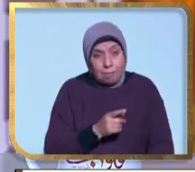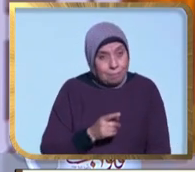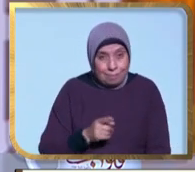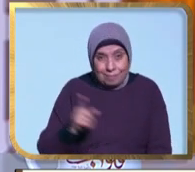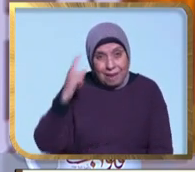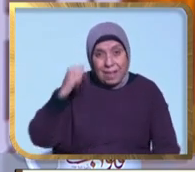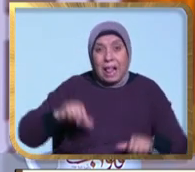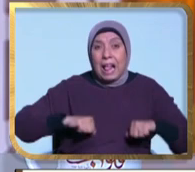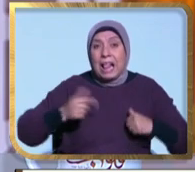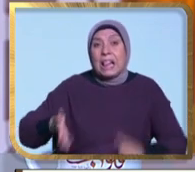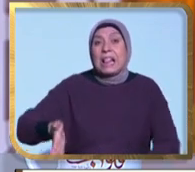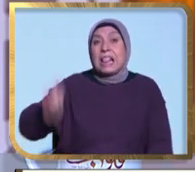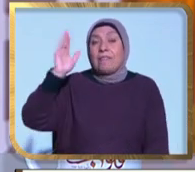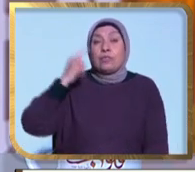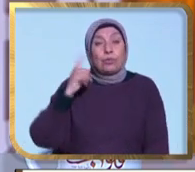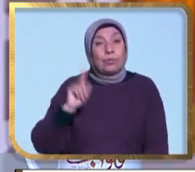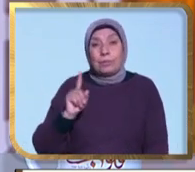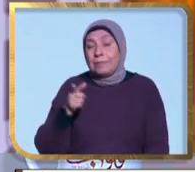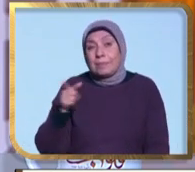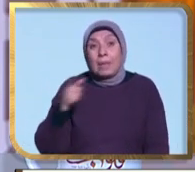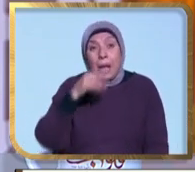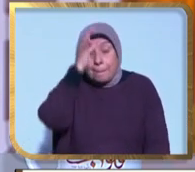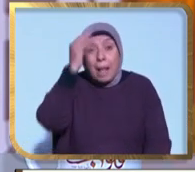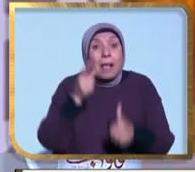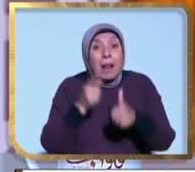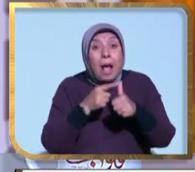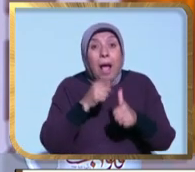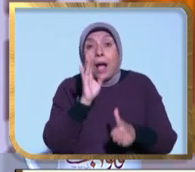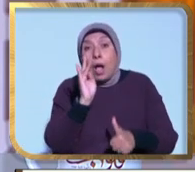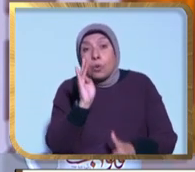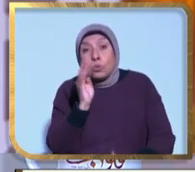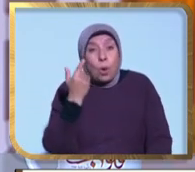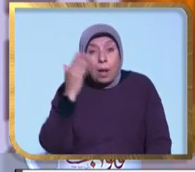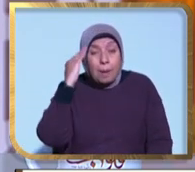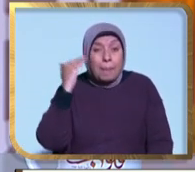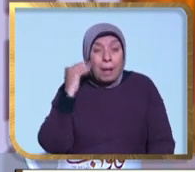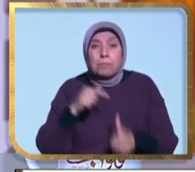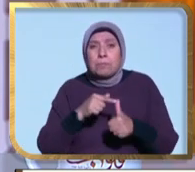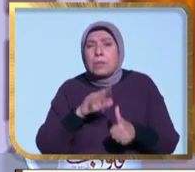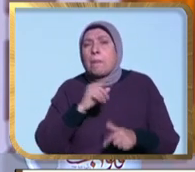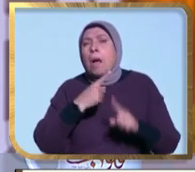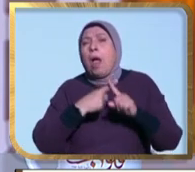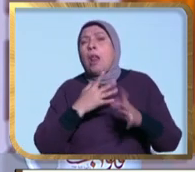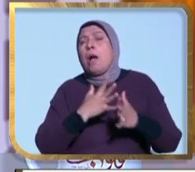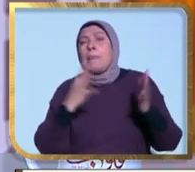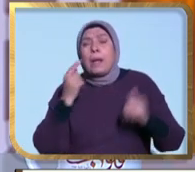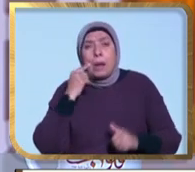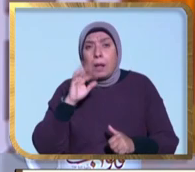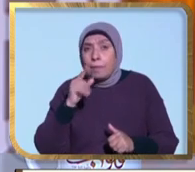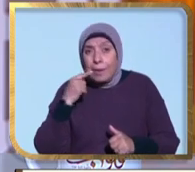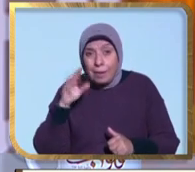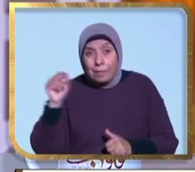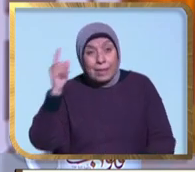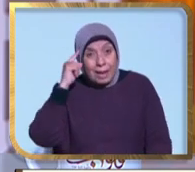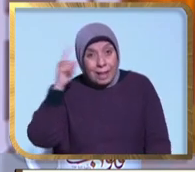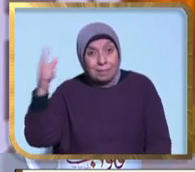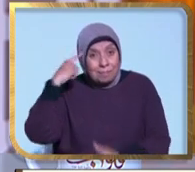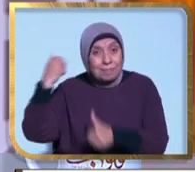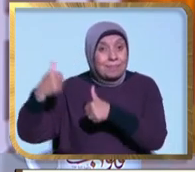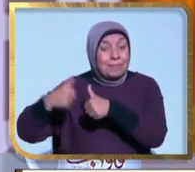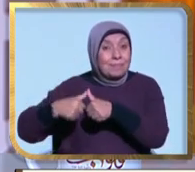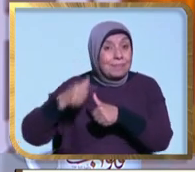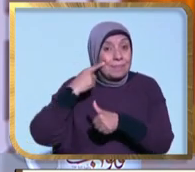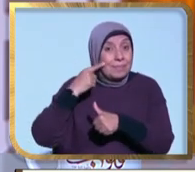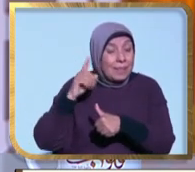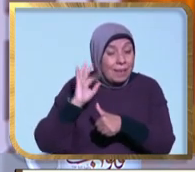ايه يعني الانسان لابد ان يتذكر ما له وما عليه ولا يفرق مؤمن مؤمنا ان كره